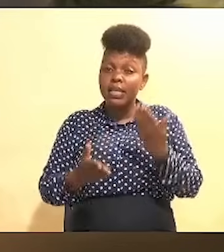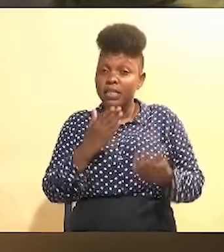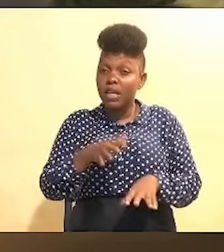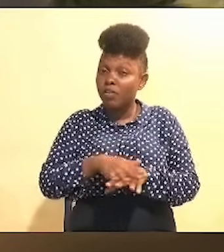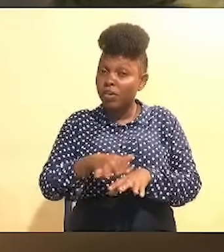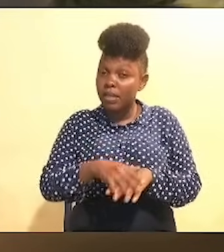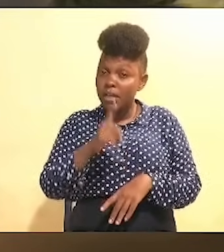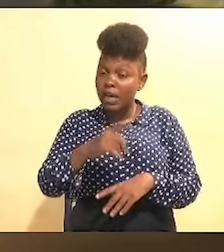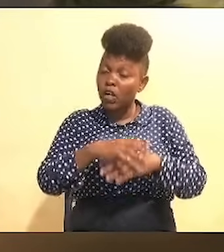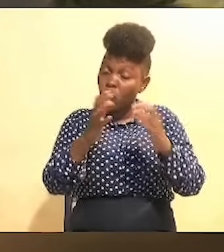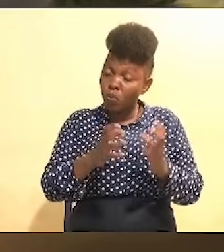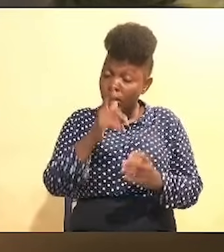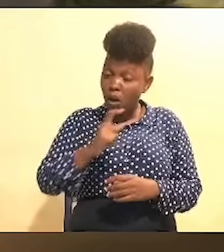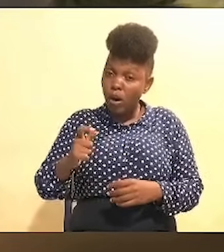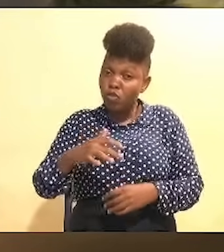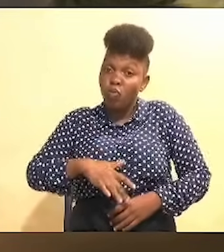lile kundi la watu wa hisia.